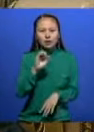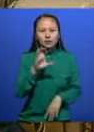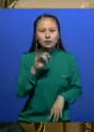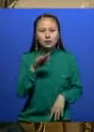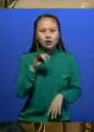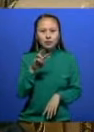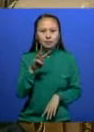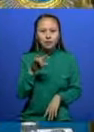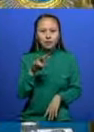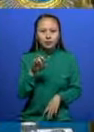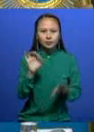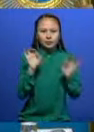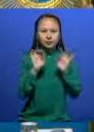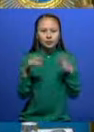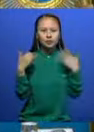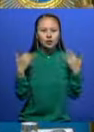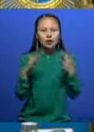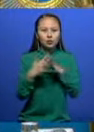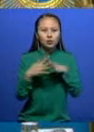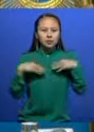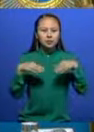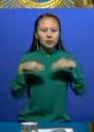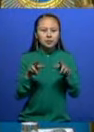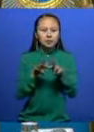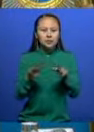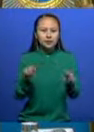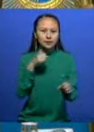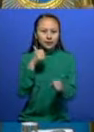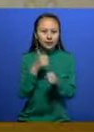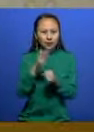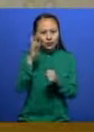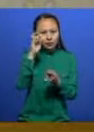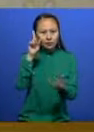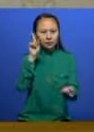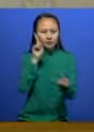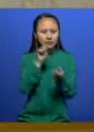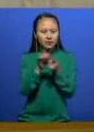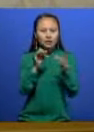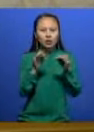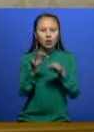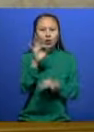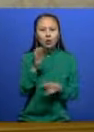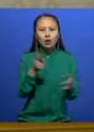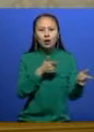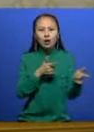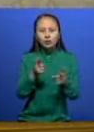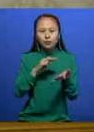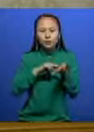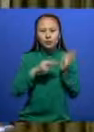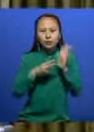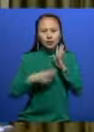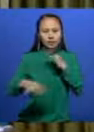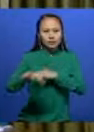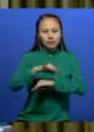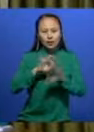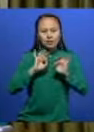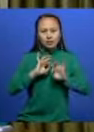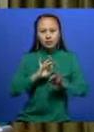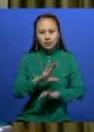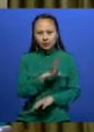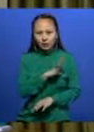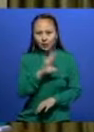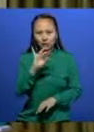Асылжан Мамытбеков мәлімдеді. Бүгін ауыл шаруашылығы министрі елбасына көктемгі егіс жұмыстарына дайындық барысымен алдағы жоспарлар туралы баяндады.